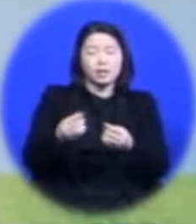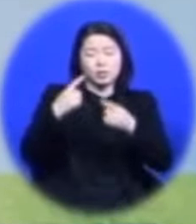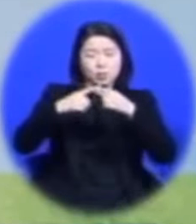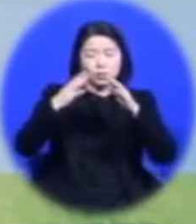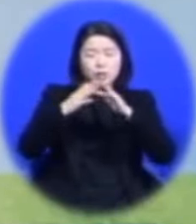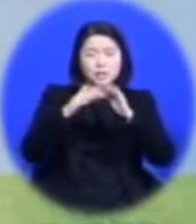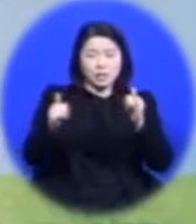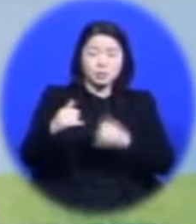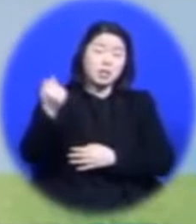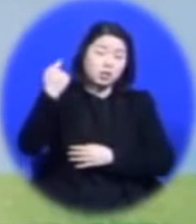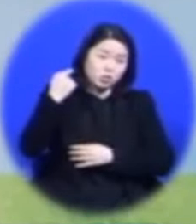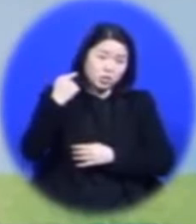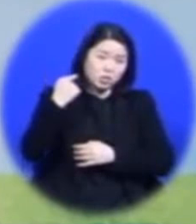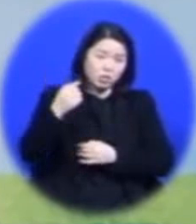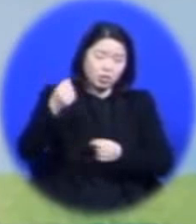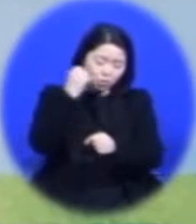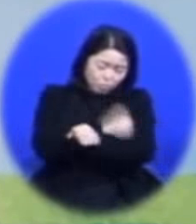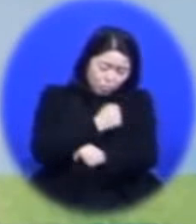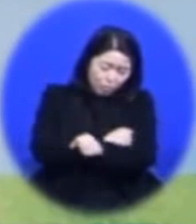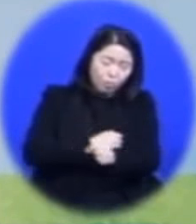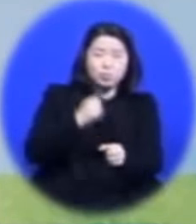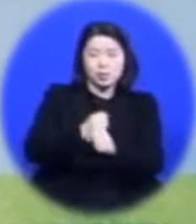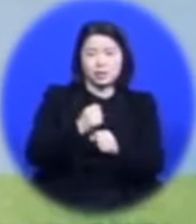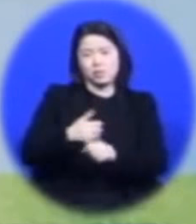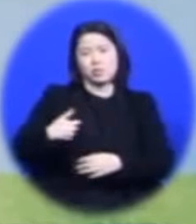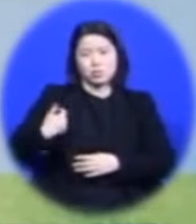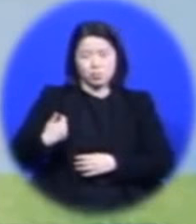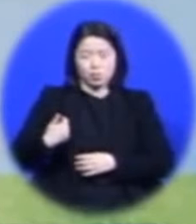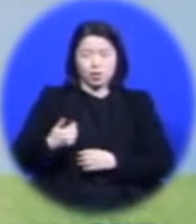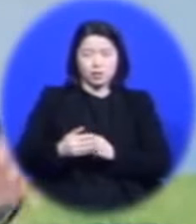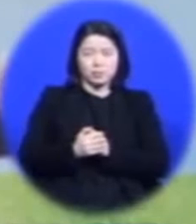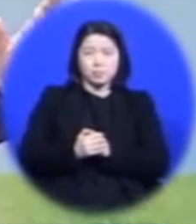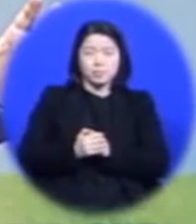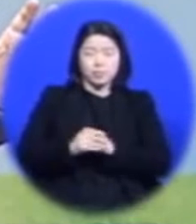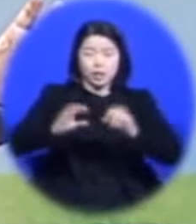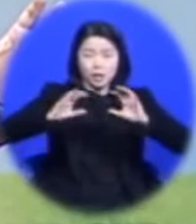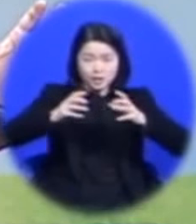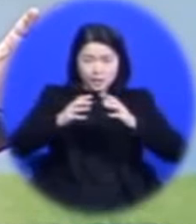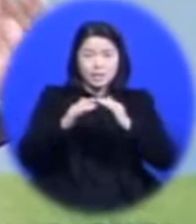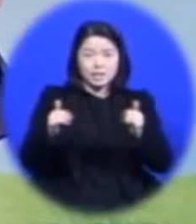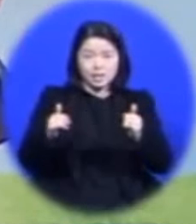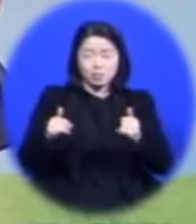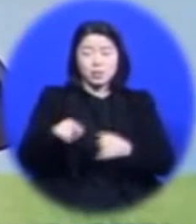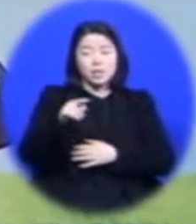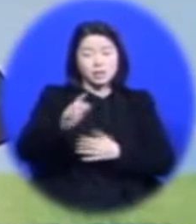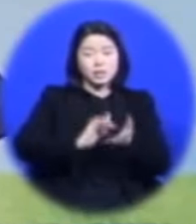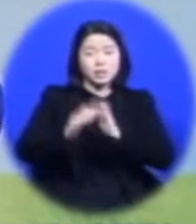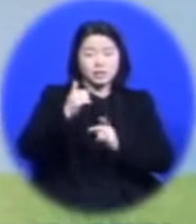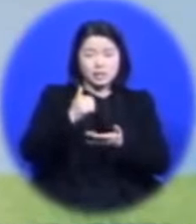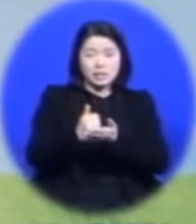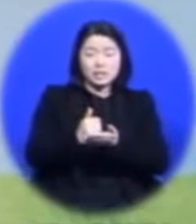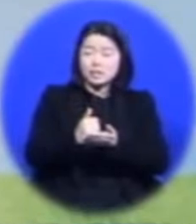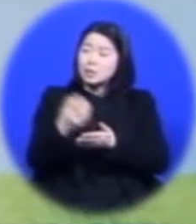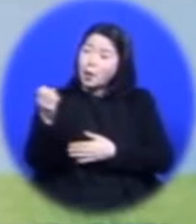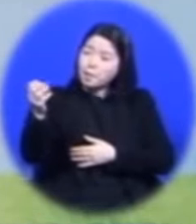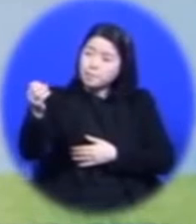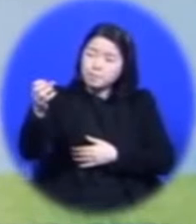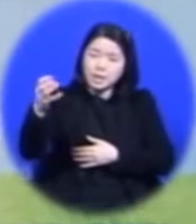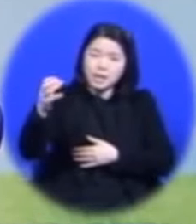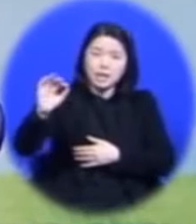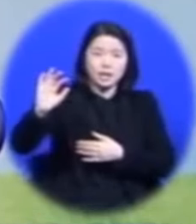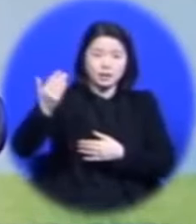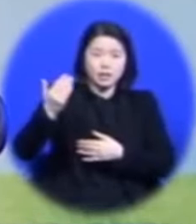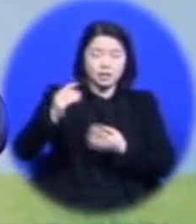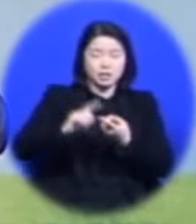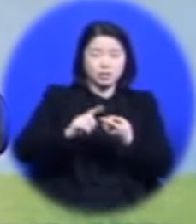뒤에서 고생하고 만드는지 모릅니다 세상 사람들은 예수님의 그 빛 되심을